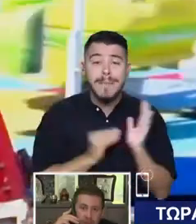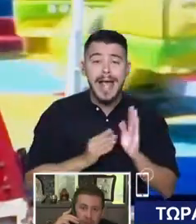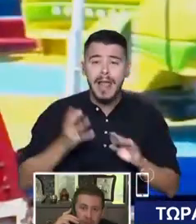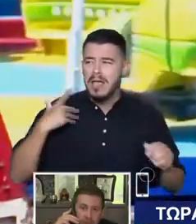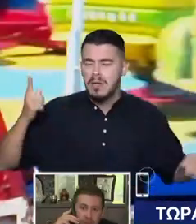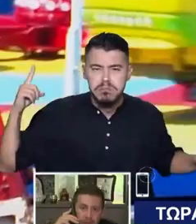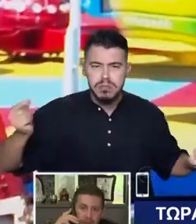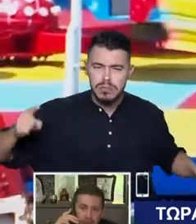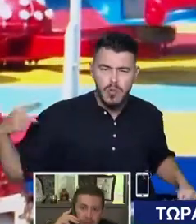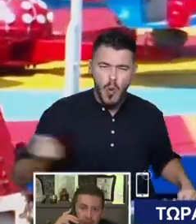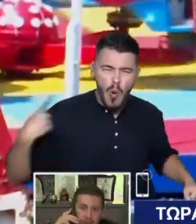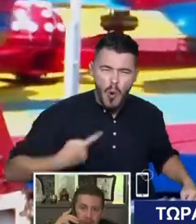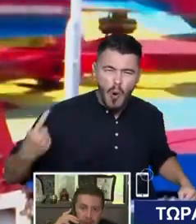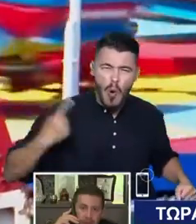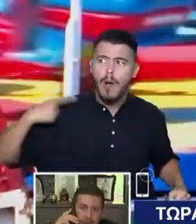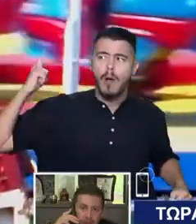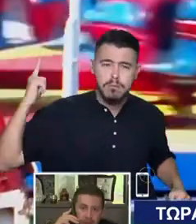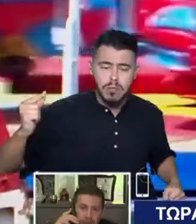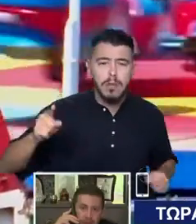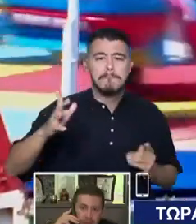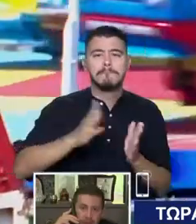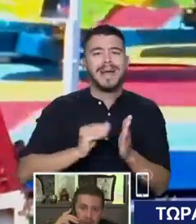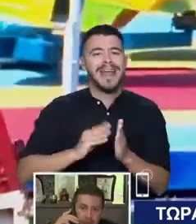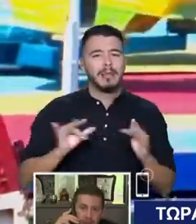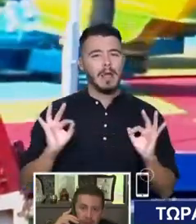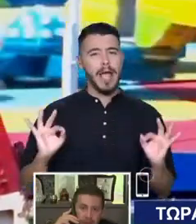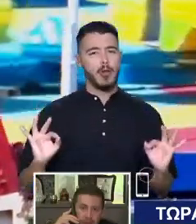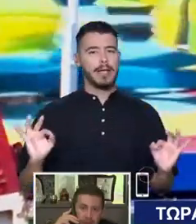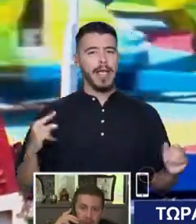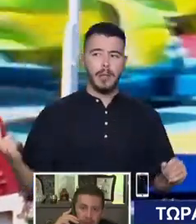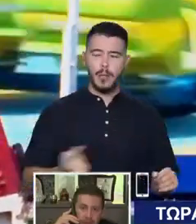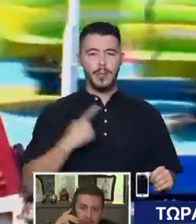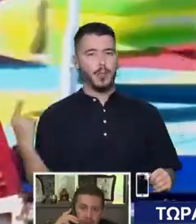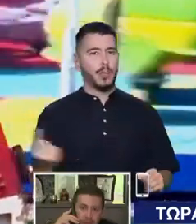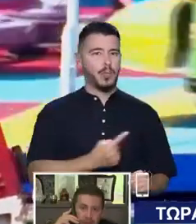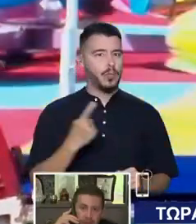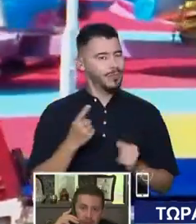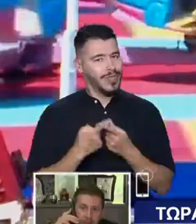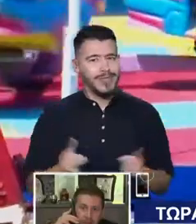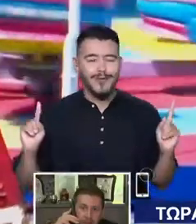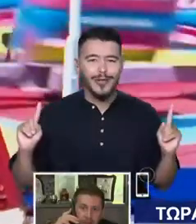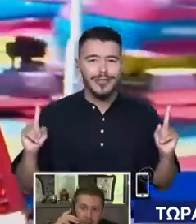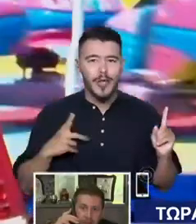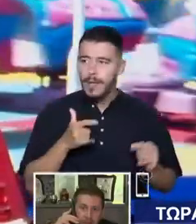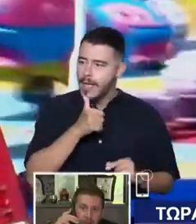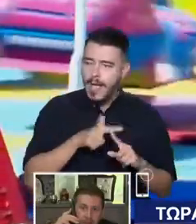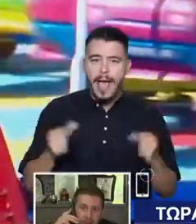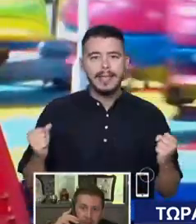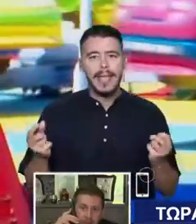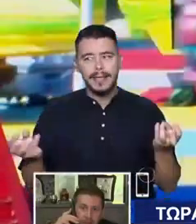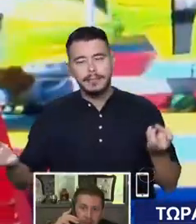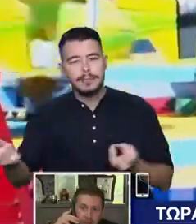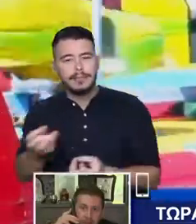το αμαξίδιο. Διότι αν πήγαινε σε κανονικές στροφές, εκεί θα ήταν αλλιώς τα πράγματα. Μπορεί